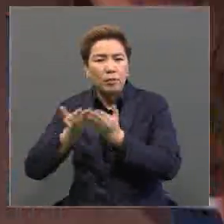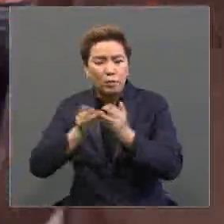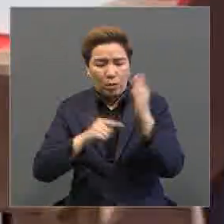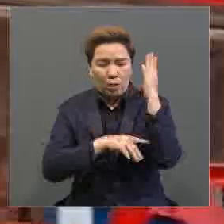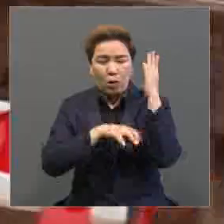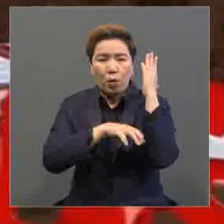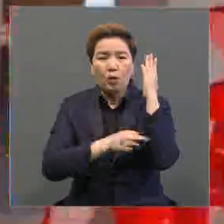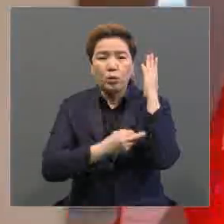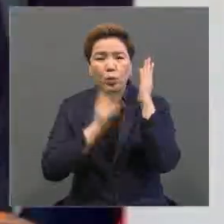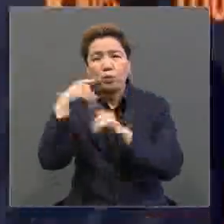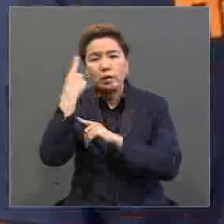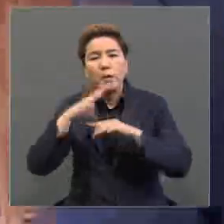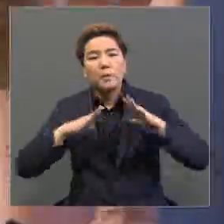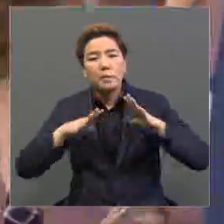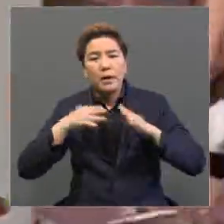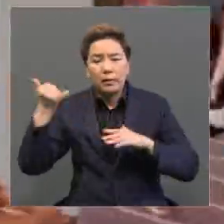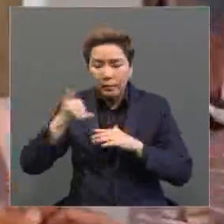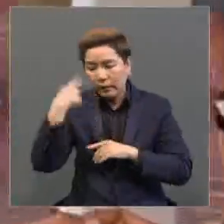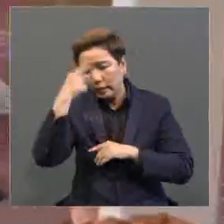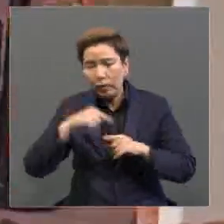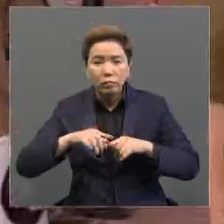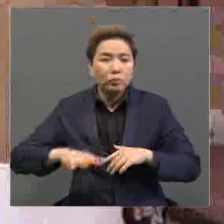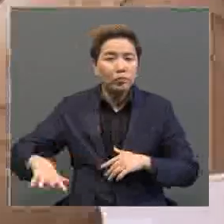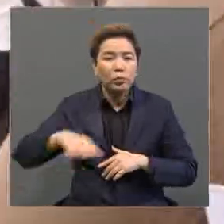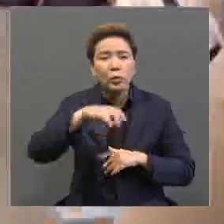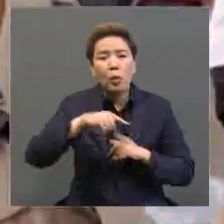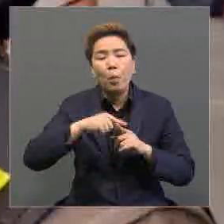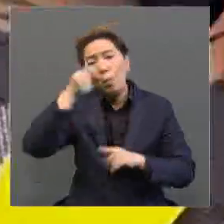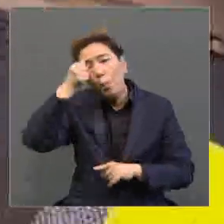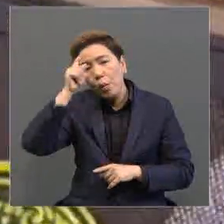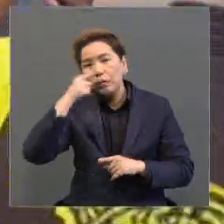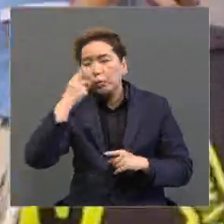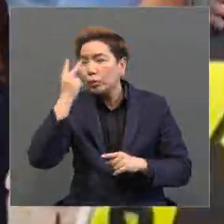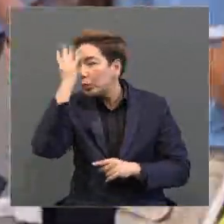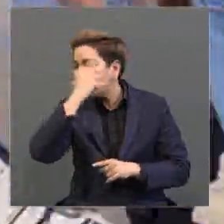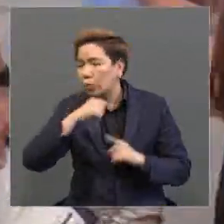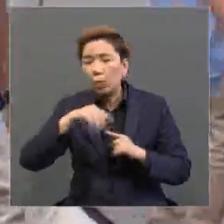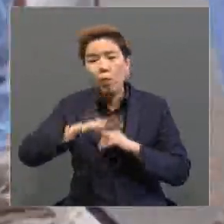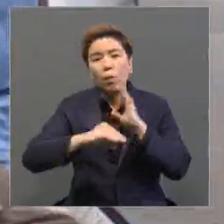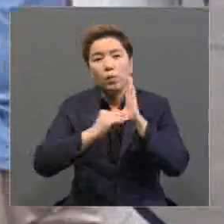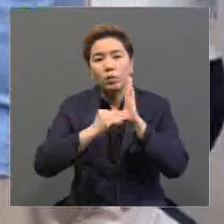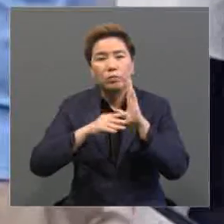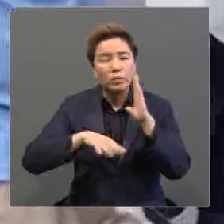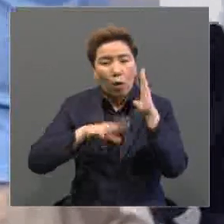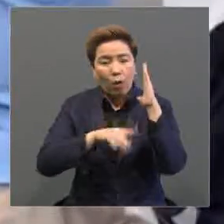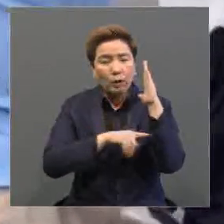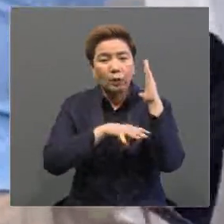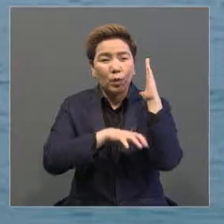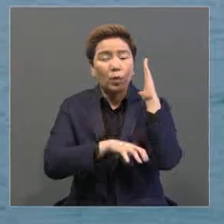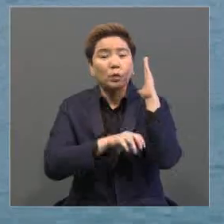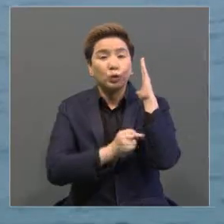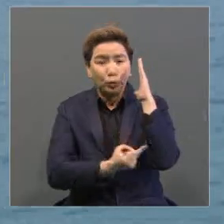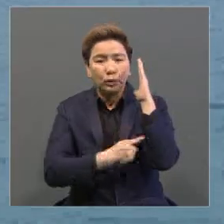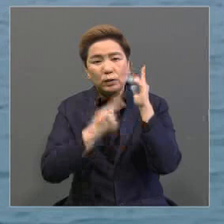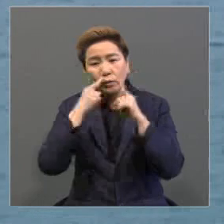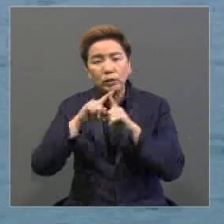ที่เกาะสมุยให้นักท่องเที่ยวบนเรือเนี่ยได้ลงมาท่องเที่ยวที่สมแบบ One Day Tripชื่นชมความสวยงามของแหล่งท่องเที่ยวยอดนิยมบนเกาะ